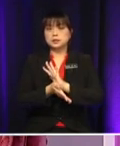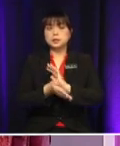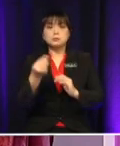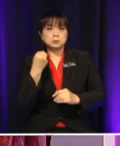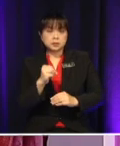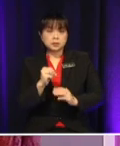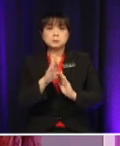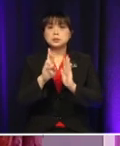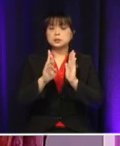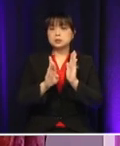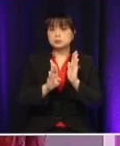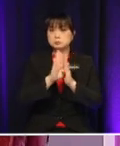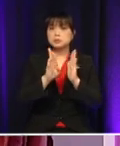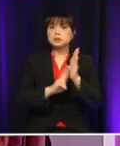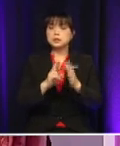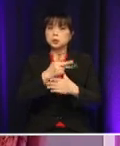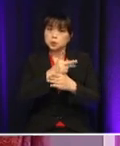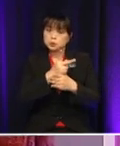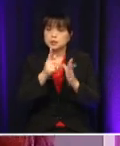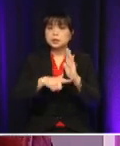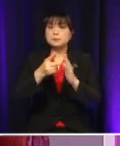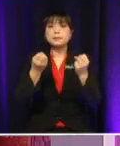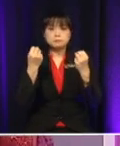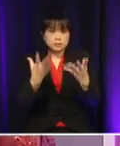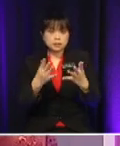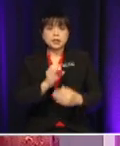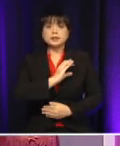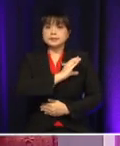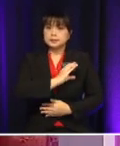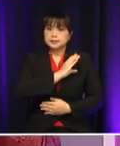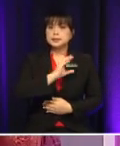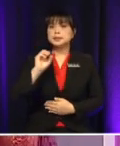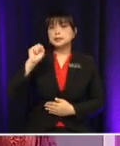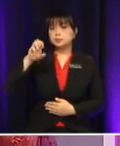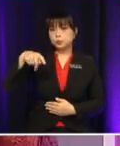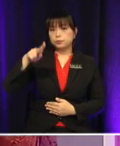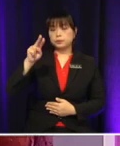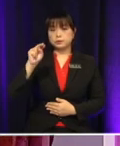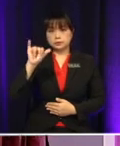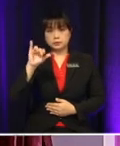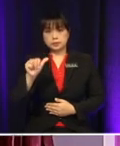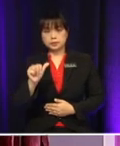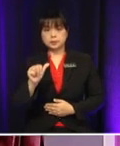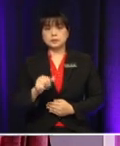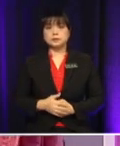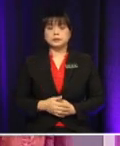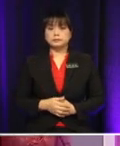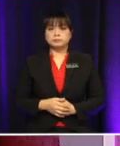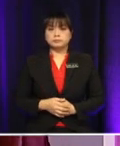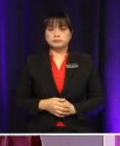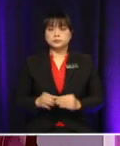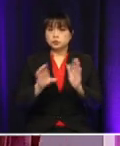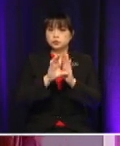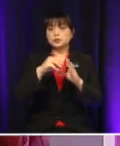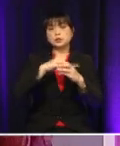lebih banyak ciri sepuhnya berbanding Q di mana Dia mempunyai kumpulan yang lebih besar Hmm oke contohnya macam dalam